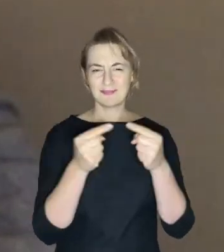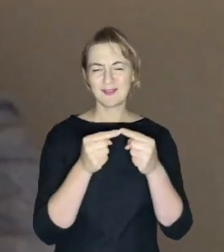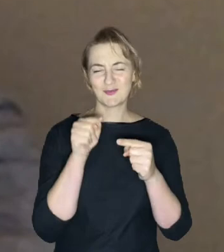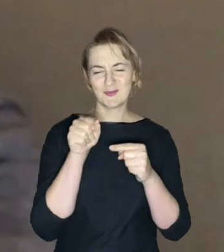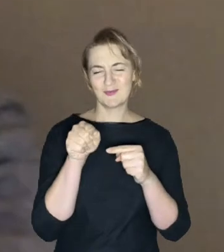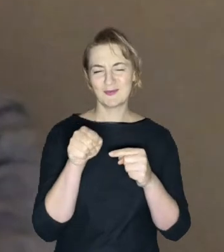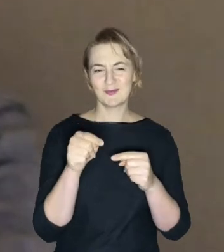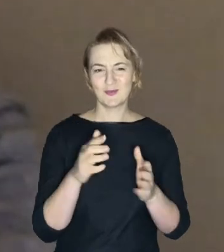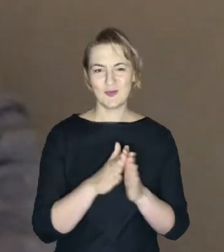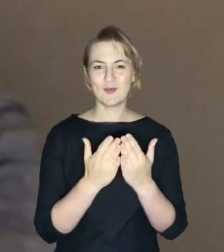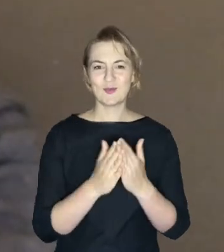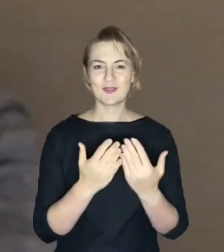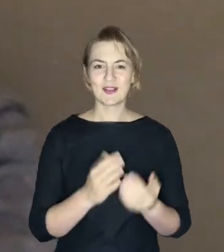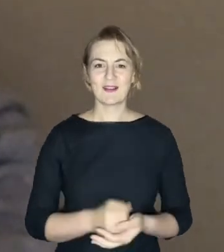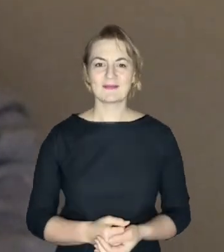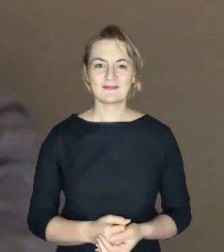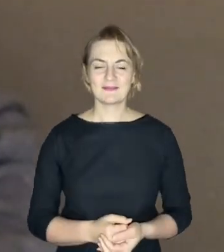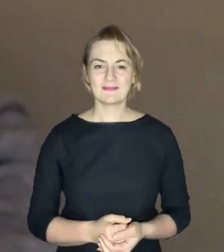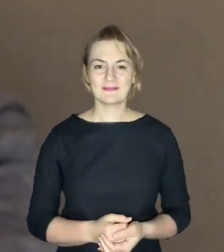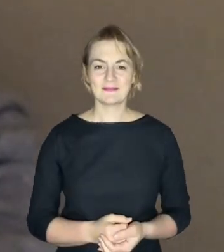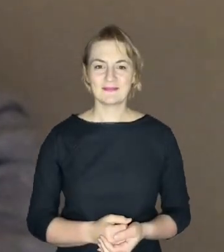ale